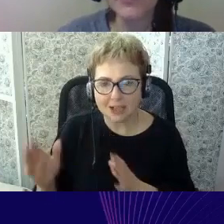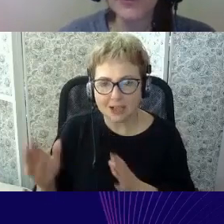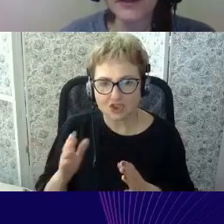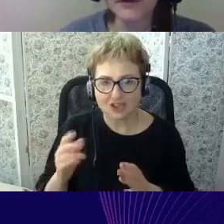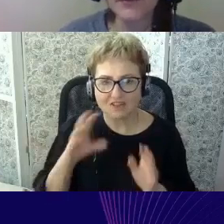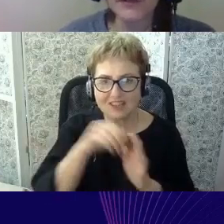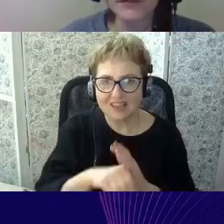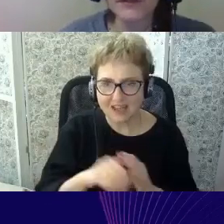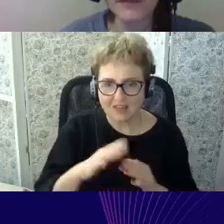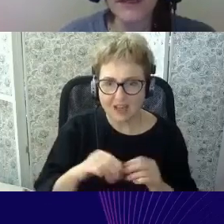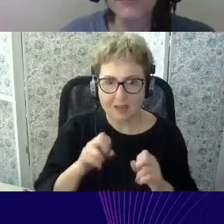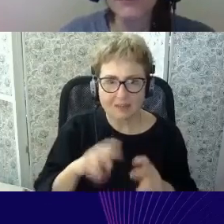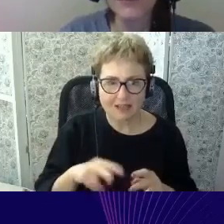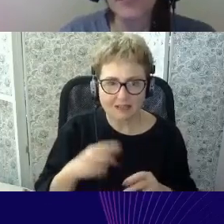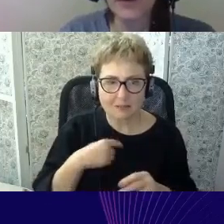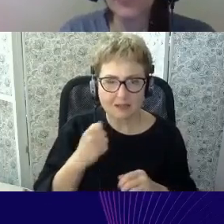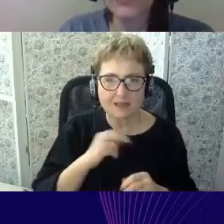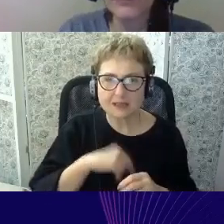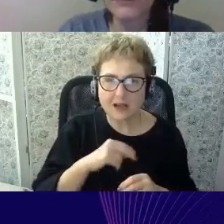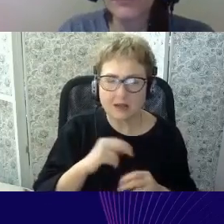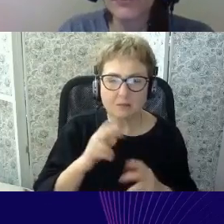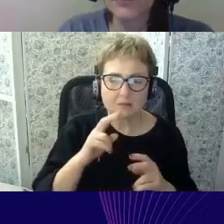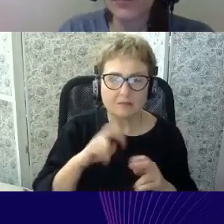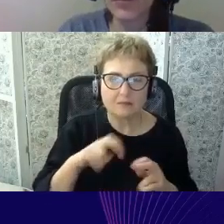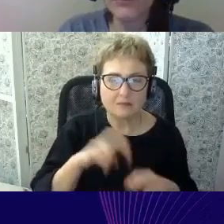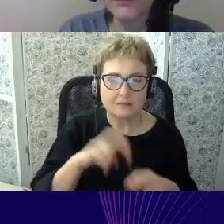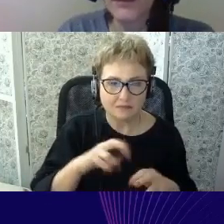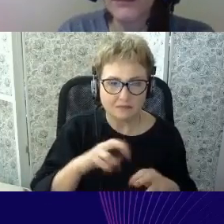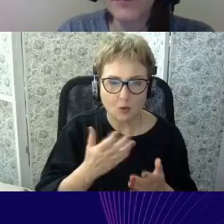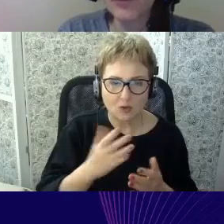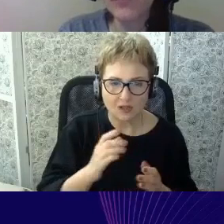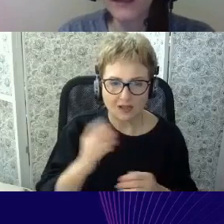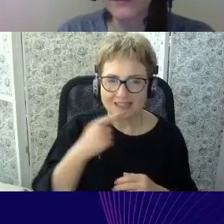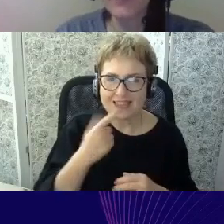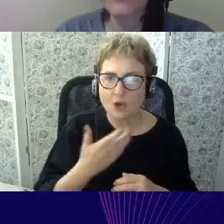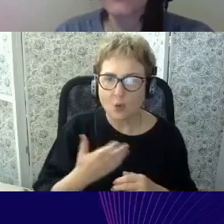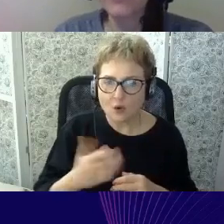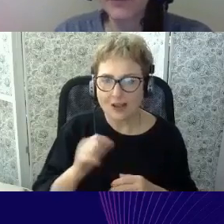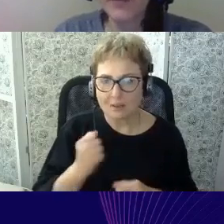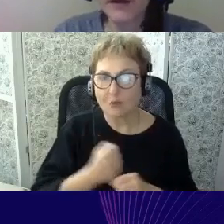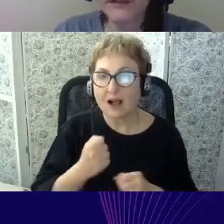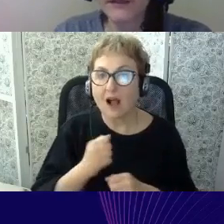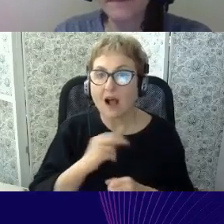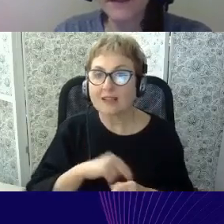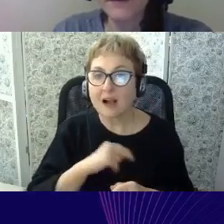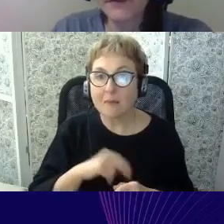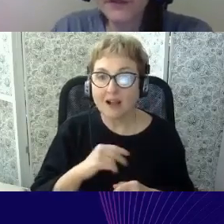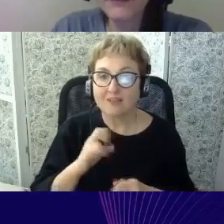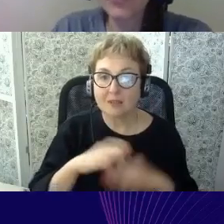систематического внедрения компетенций, мы разбираем какой-то теоретический блок и потом отрабатываем его на